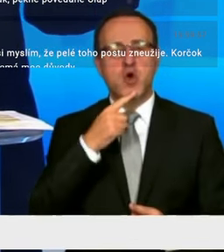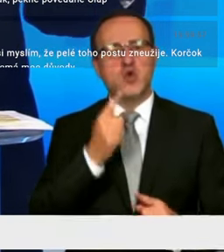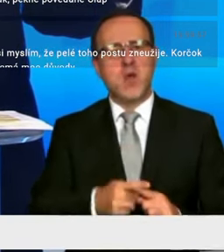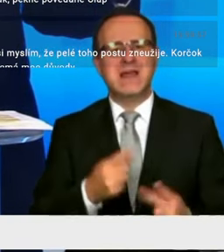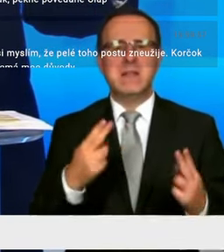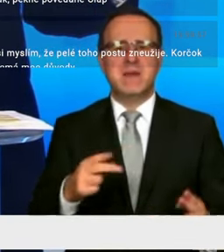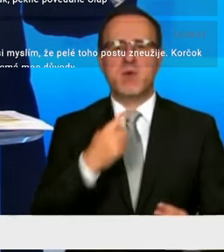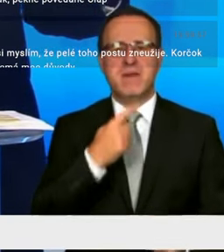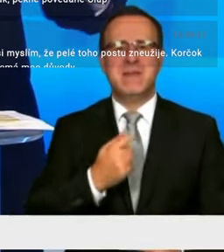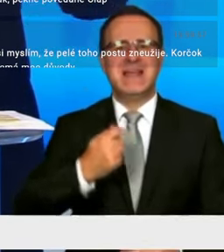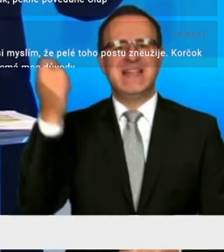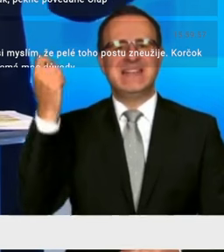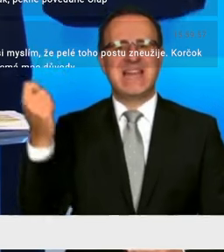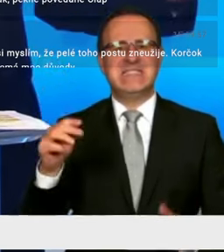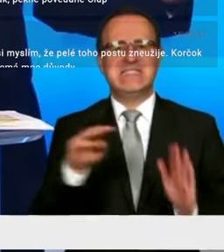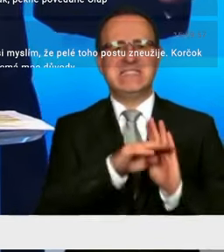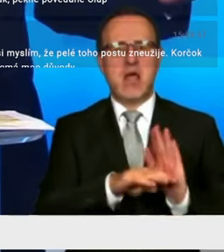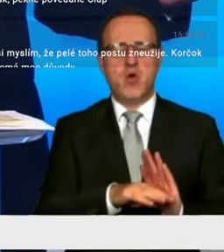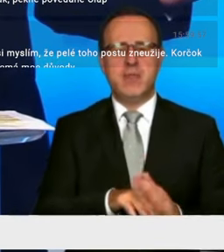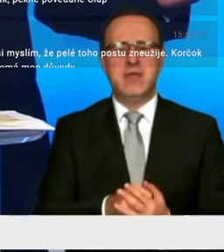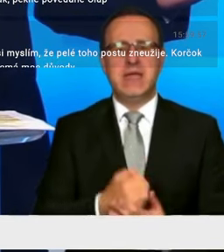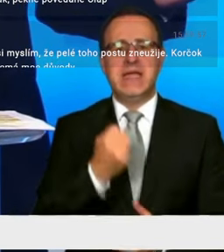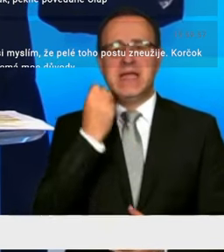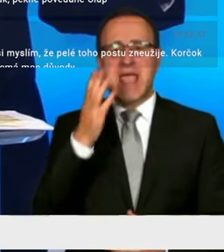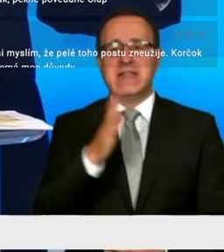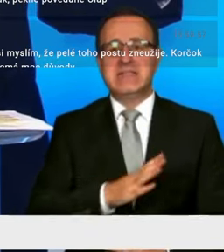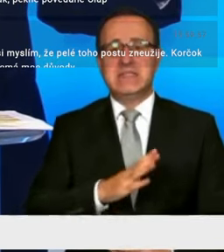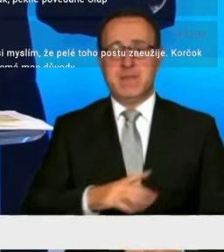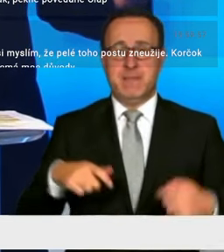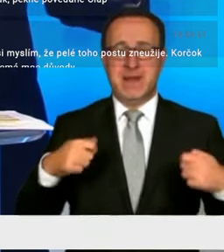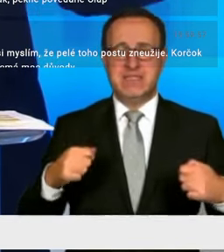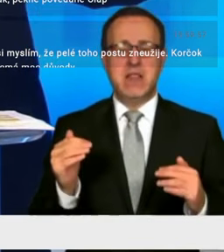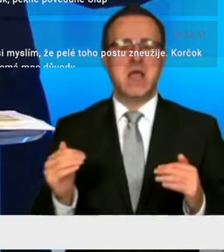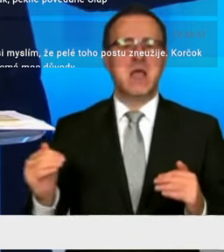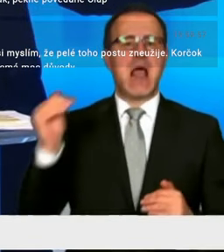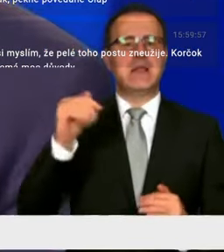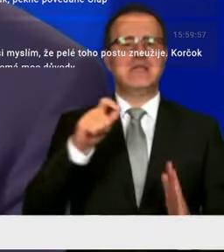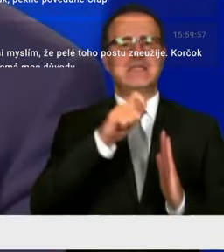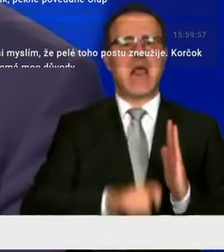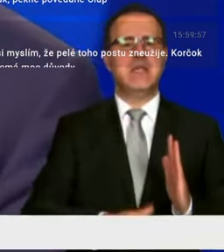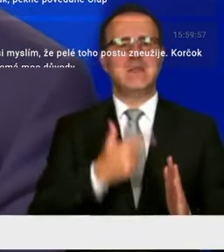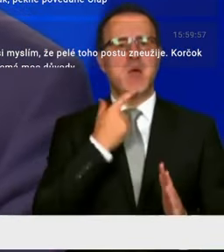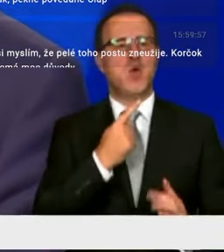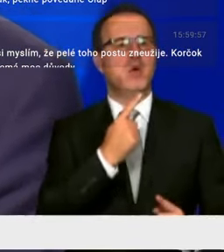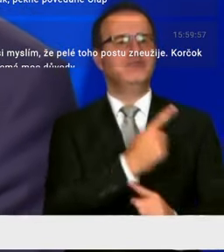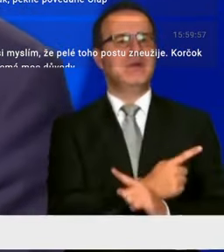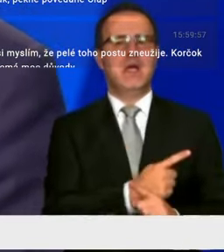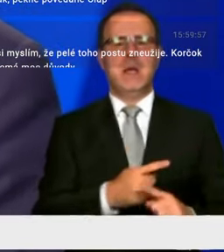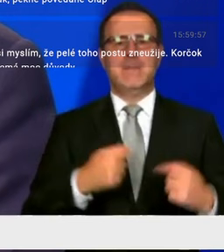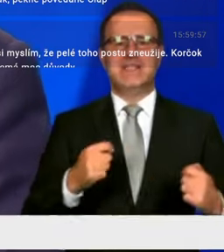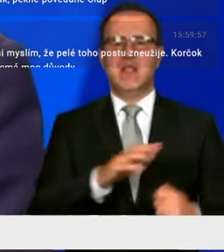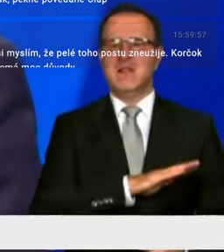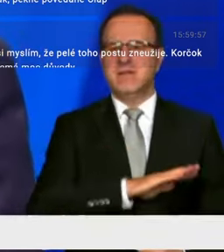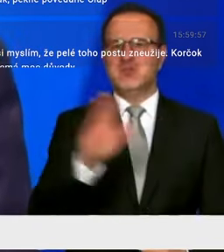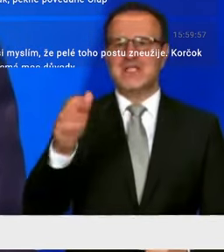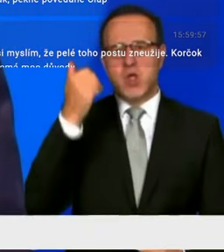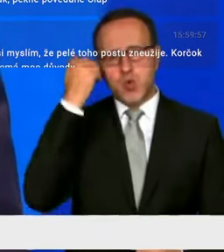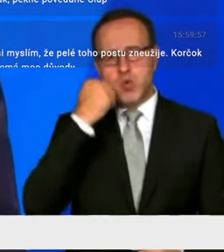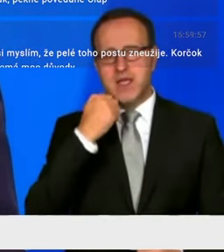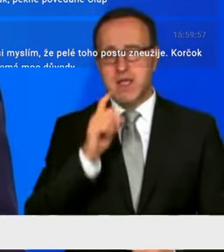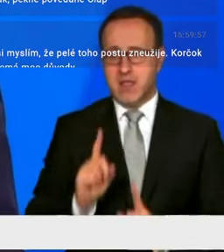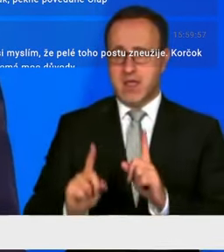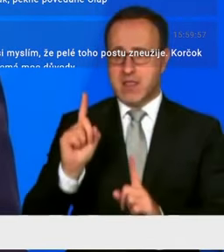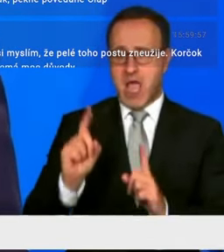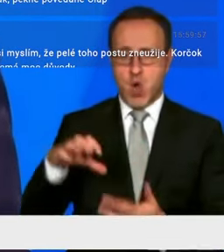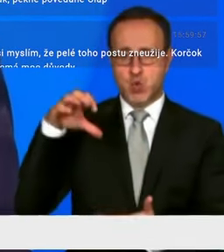eh trestný zákon ak samozrejme chcete byť prezidentom nad straníckym A chcete byť prezidentom všetkých ľudí ak bude nejaká skupina ľudí